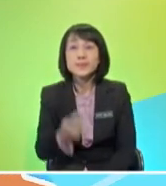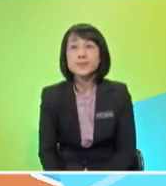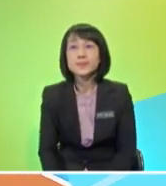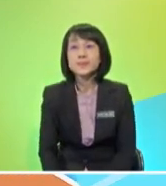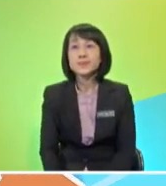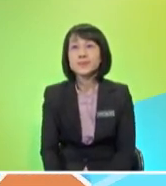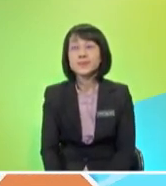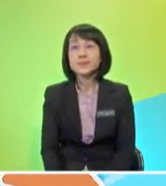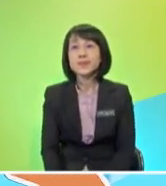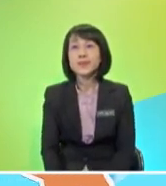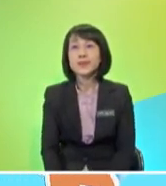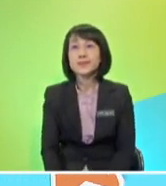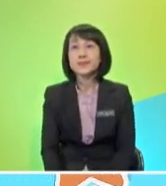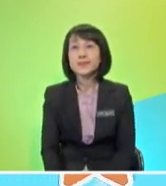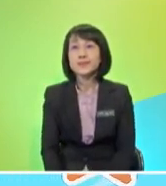9 tolak apa?